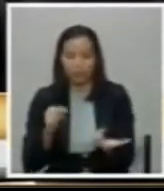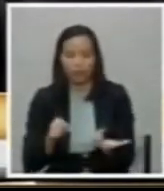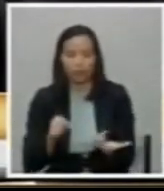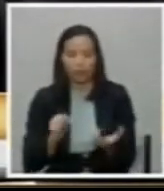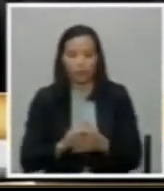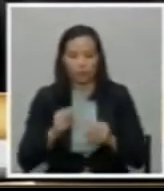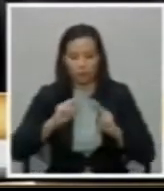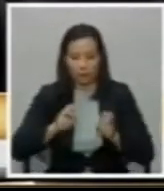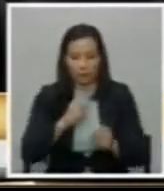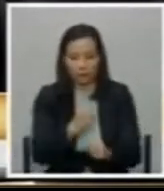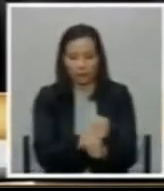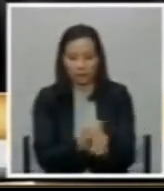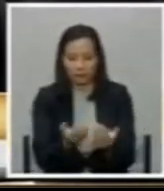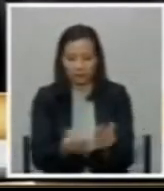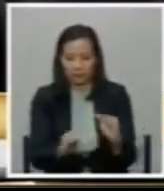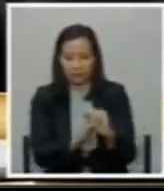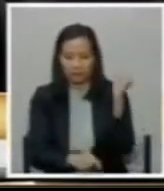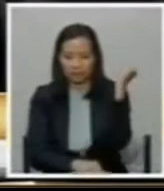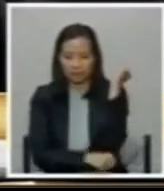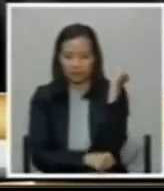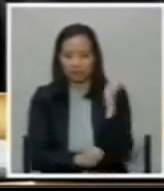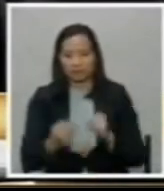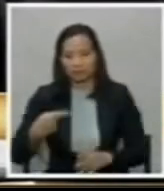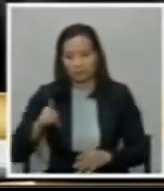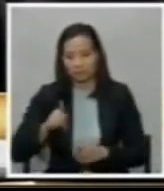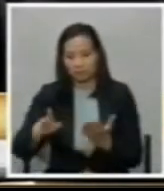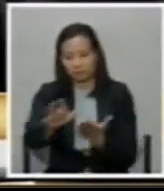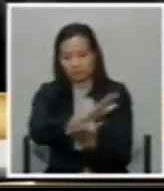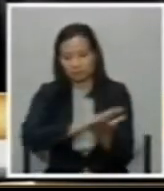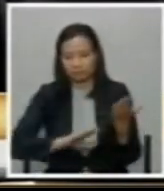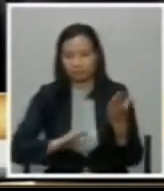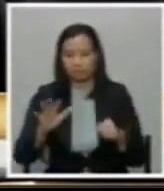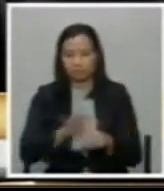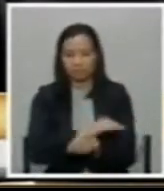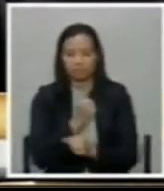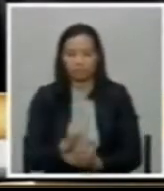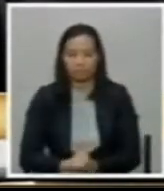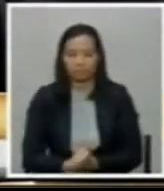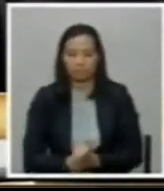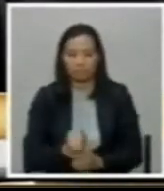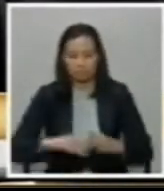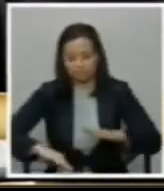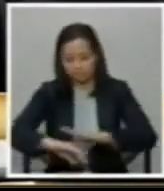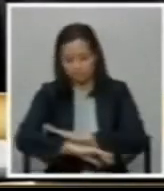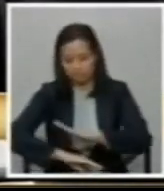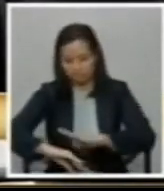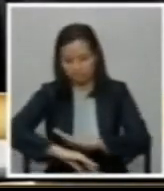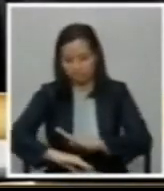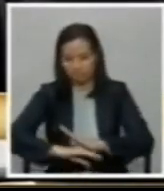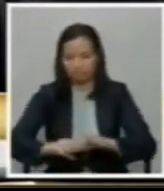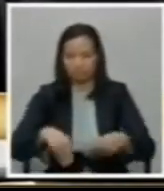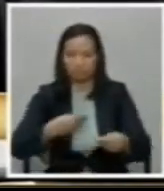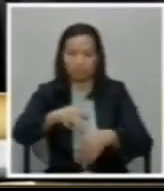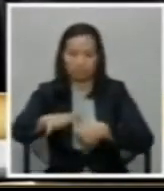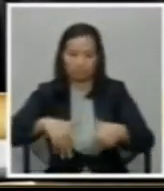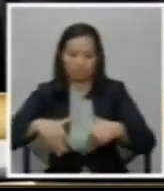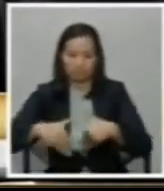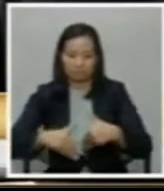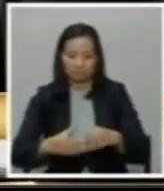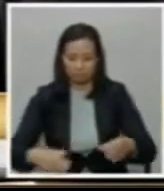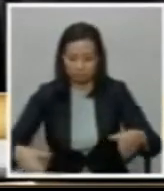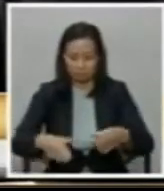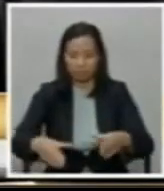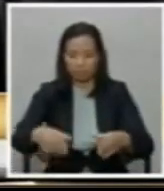ของเบี้ยคนจนก็ดีเนี่ยมันก็จะได้ประโยชน์ทั่วถึงแล้วก็จะเป็นการวางรากฐานให้ประชาชนโดยเฉพาะในก